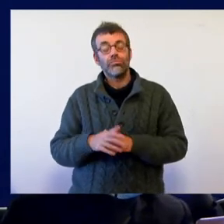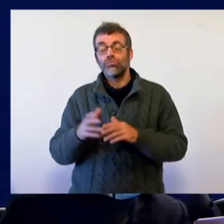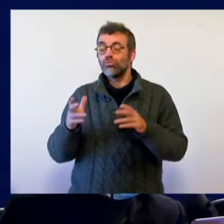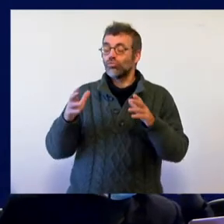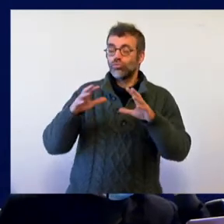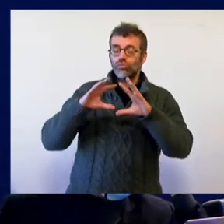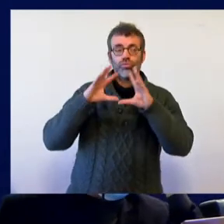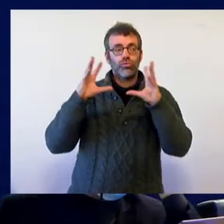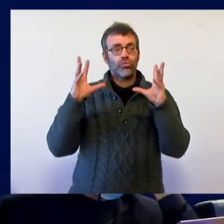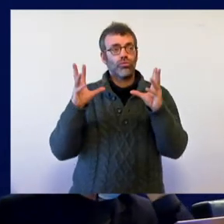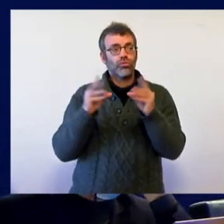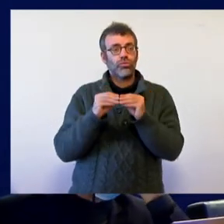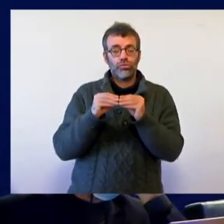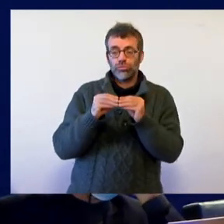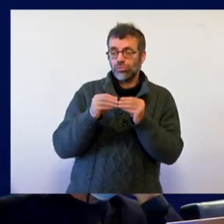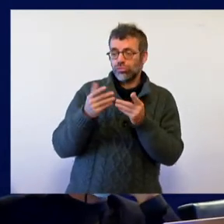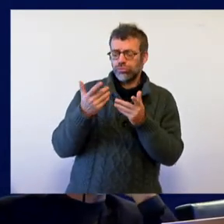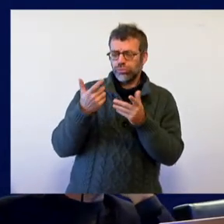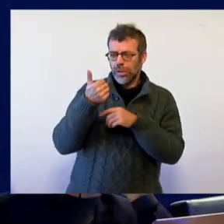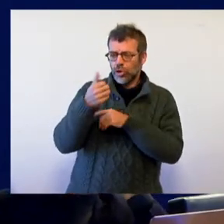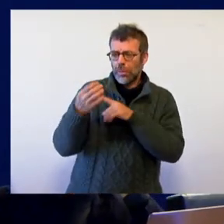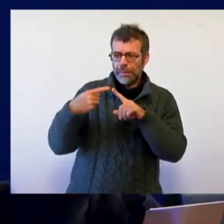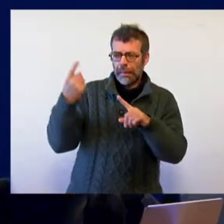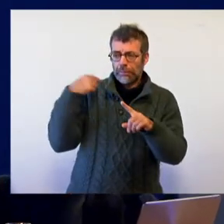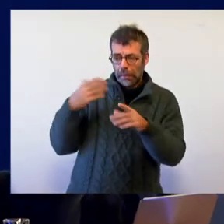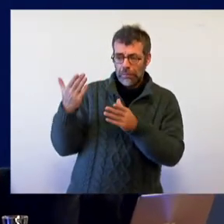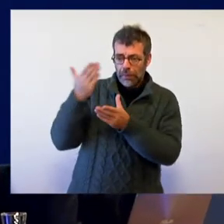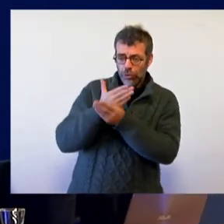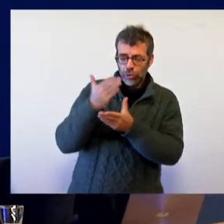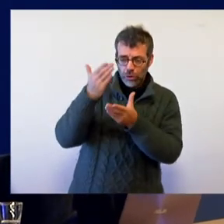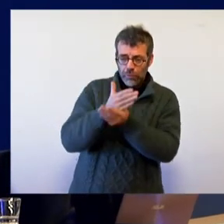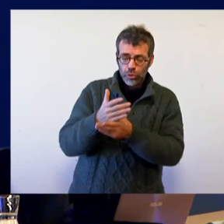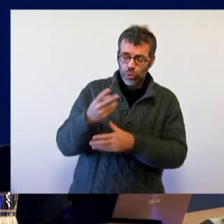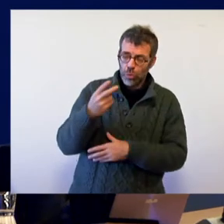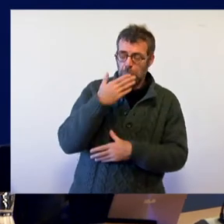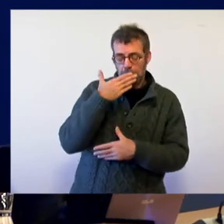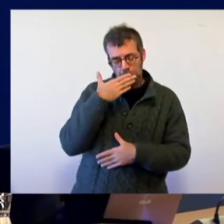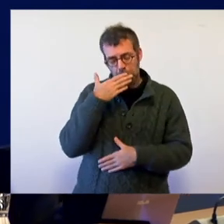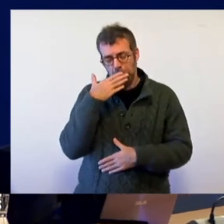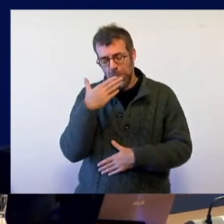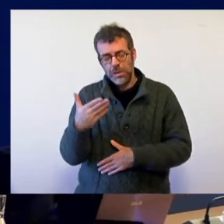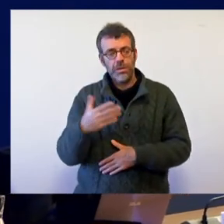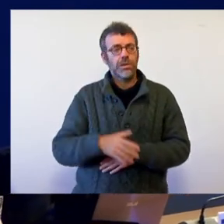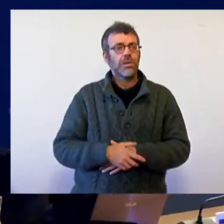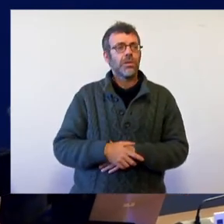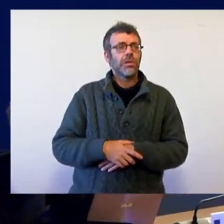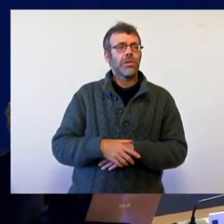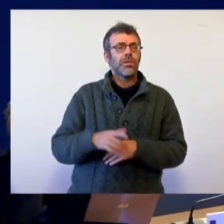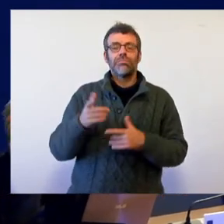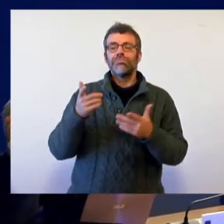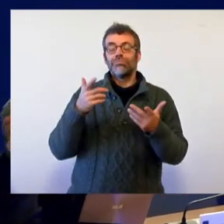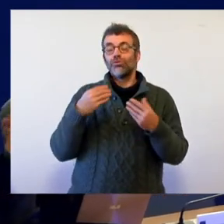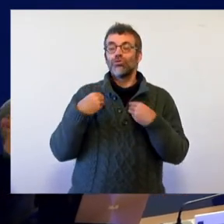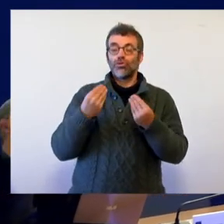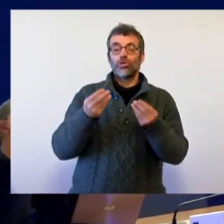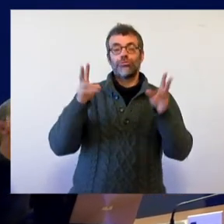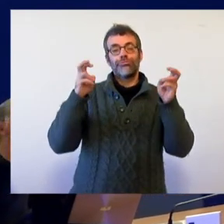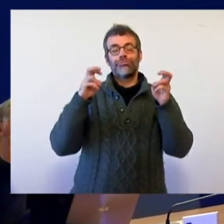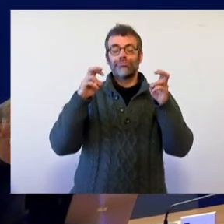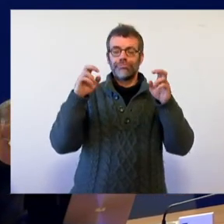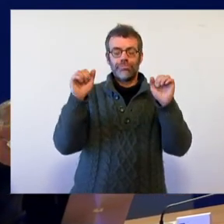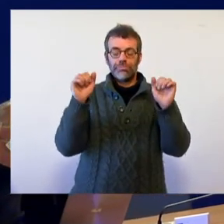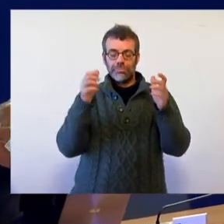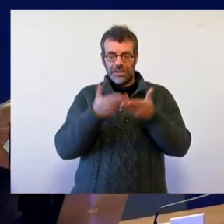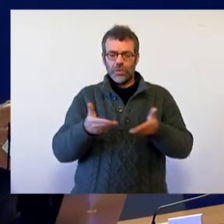qui sont intervenues la semaine dernière, qui ont permis un peu d'essayer de nettoyer la